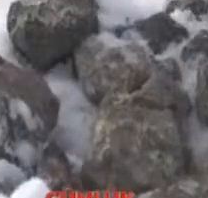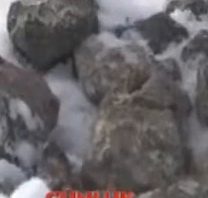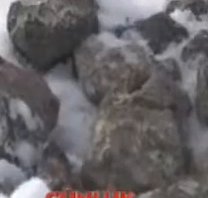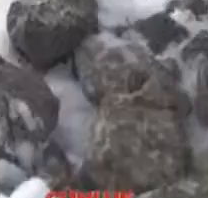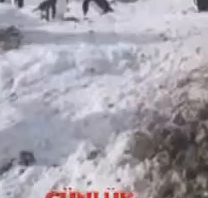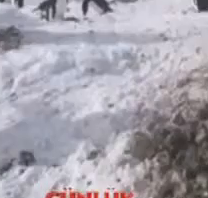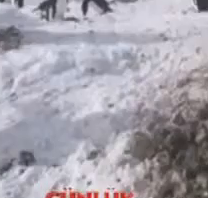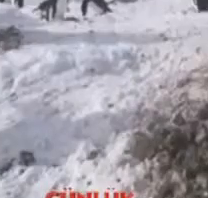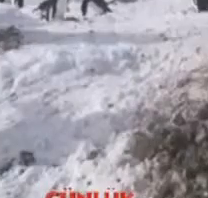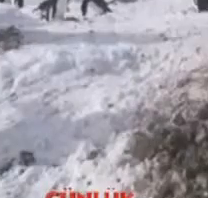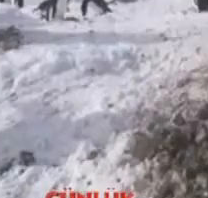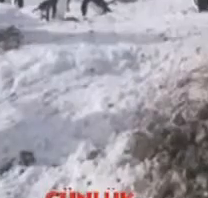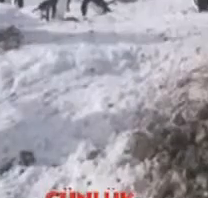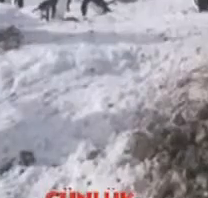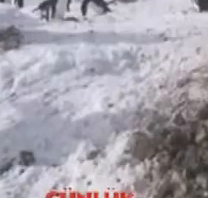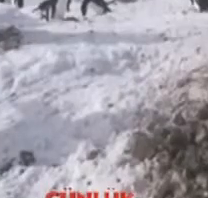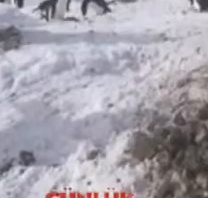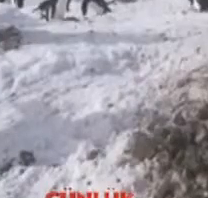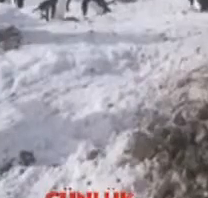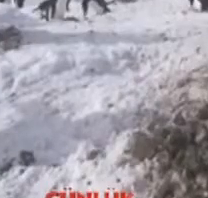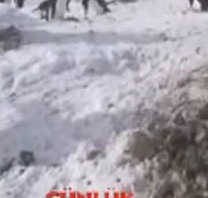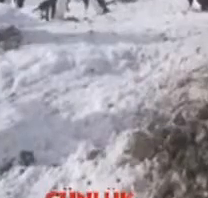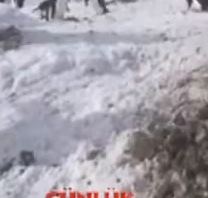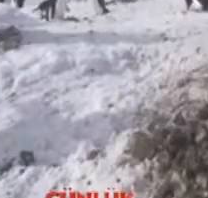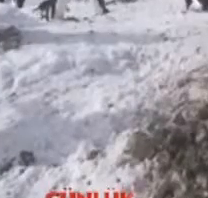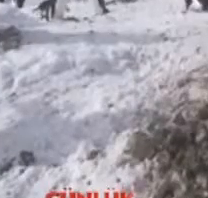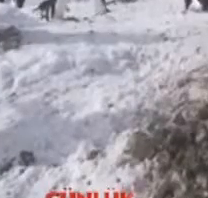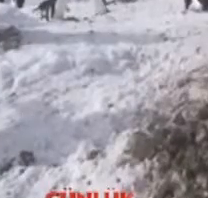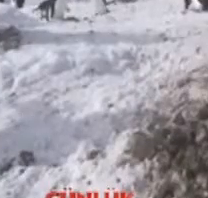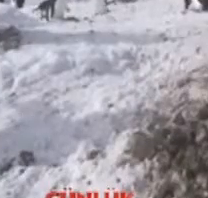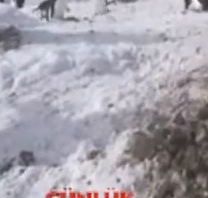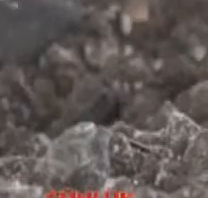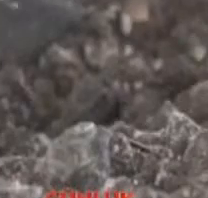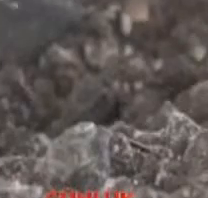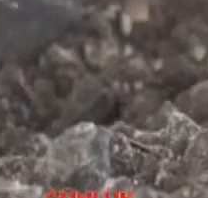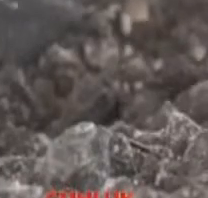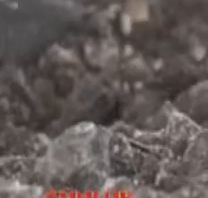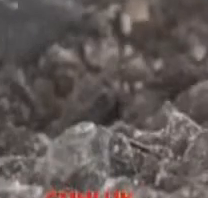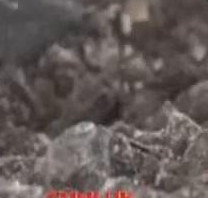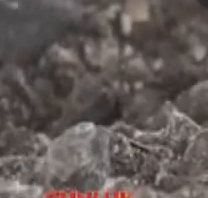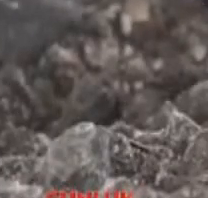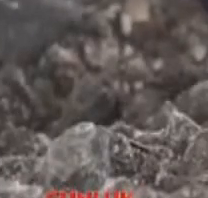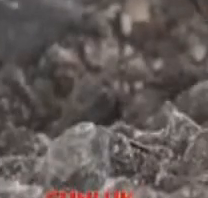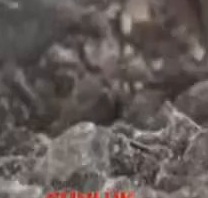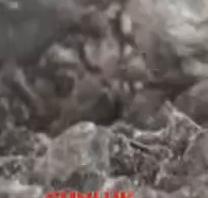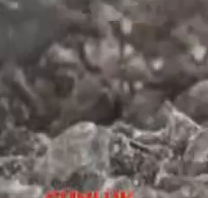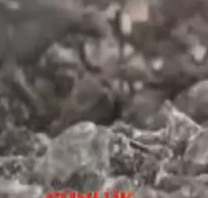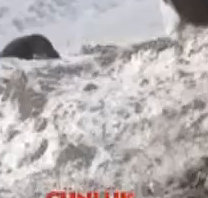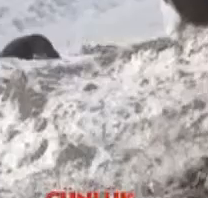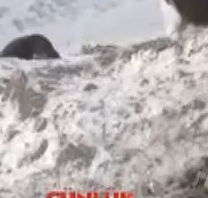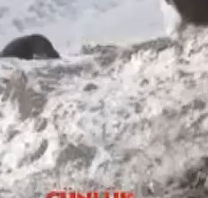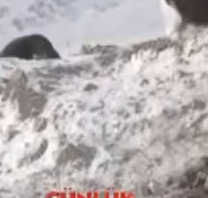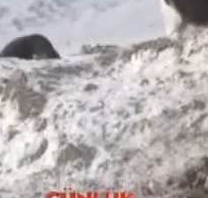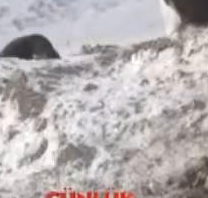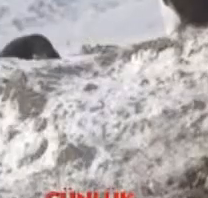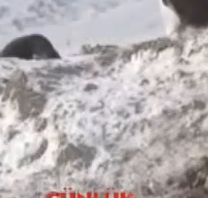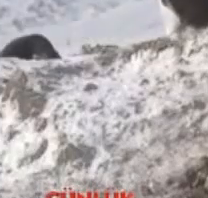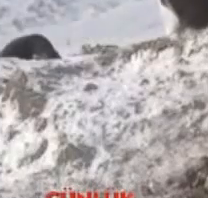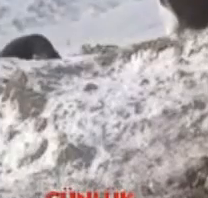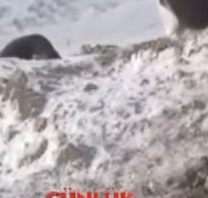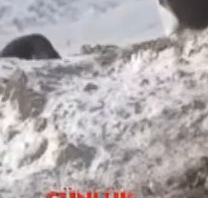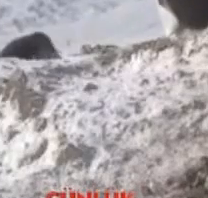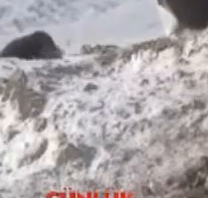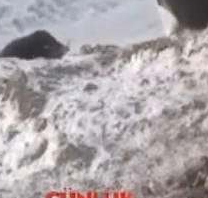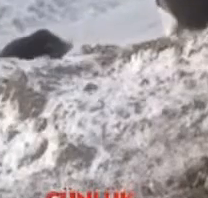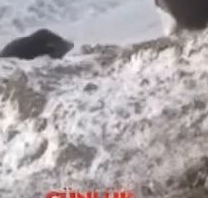Düzgün bir yuva yapabilmek için her şekil ve büyüklükte taş gerekiyor. Ama onları bulmak kolay değil.